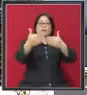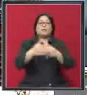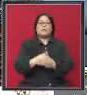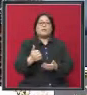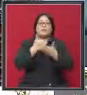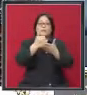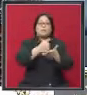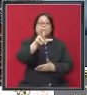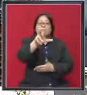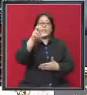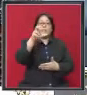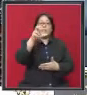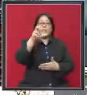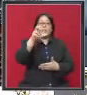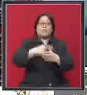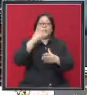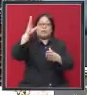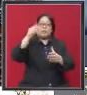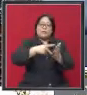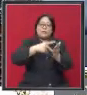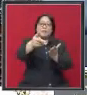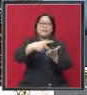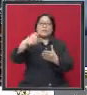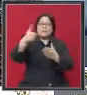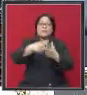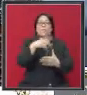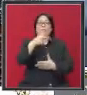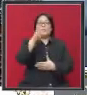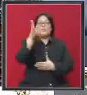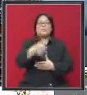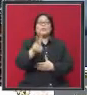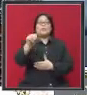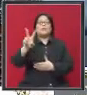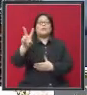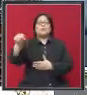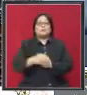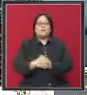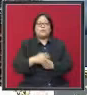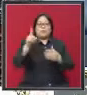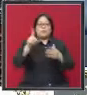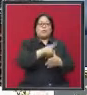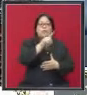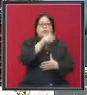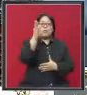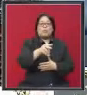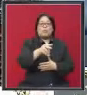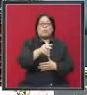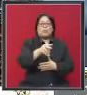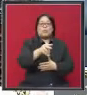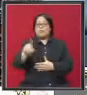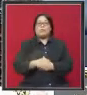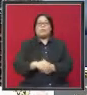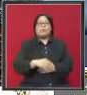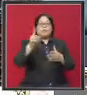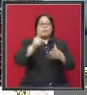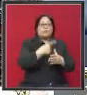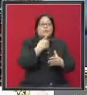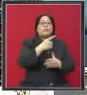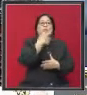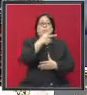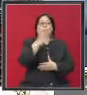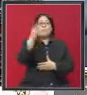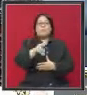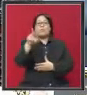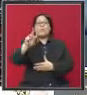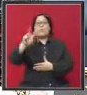sebanyak RM300 sebulan akan dibayar pada bulan Disember 2020, Januari 2021, Disember